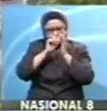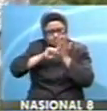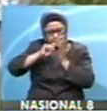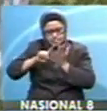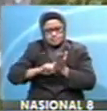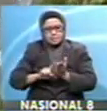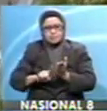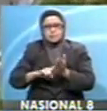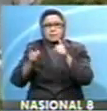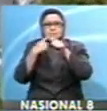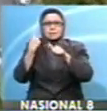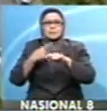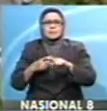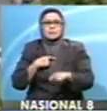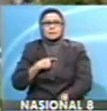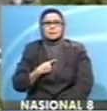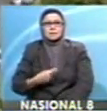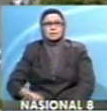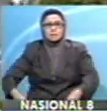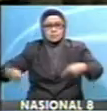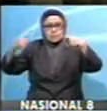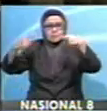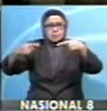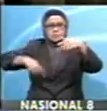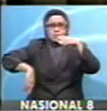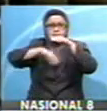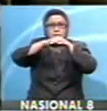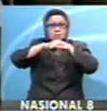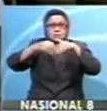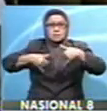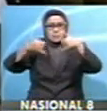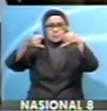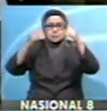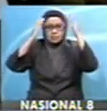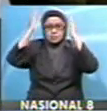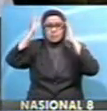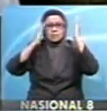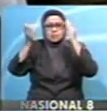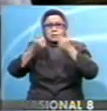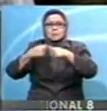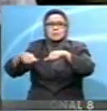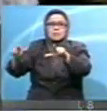tersebut menurut beliau perlawanan bola sepak piala Malaysia yang akan bermula bulan depan akan